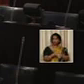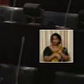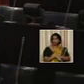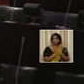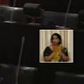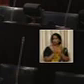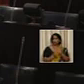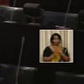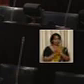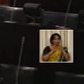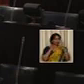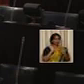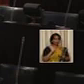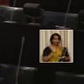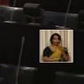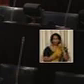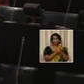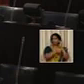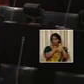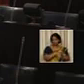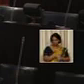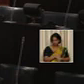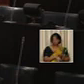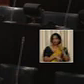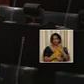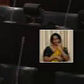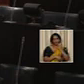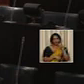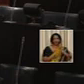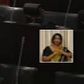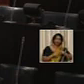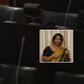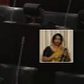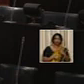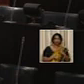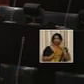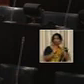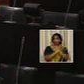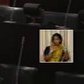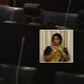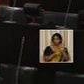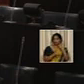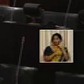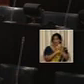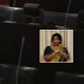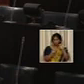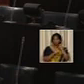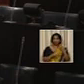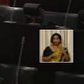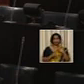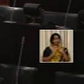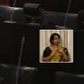බැලුවොත් ඉතාමත් විශාල සංඛ්‍යාවක් අත්අඩංගුවට අරගෙන තියෙනවා එක පැත්තකින් අනිත් පැත්තෙන් දැනුවත් කිරීම කියන කාරණාව